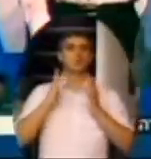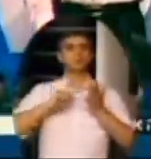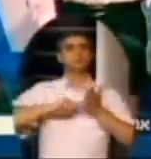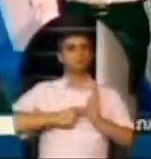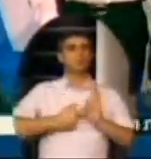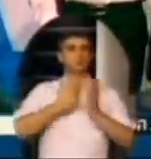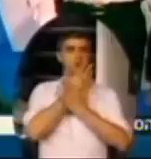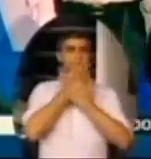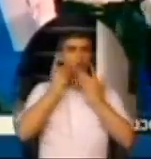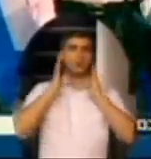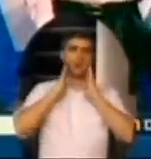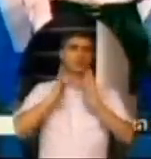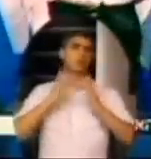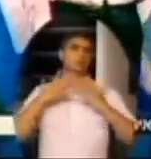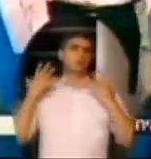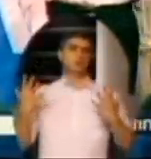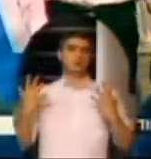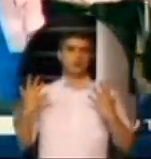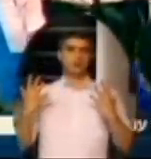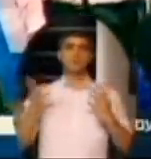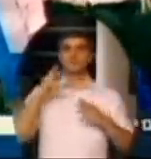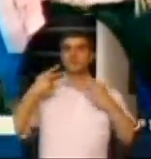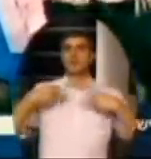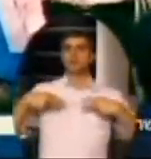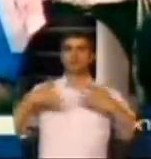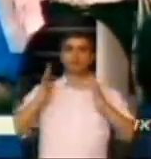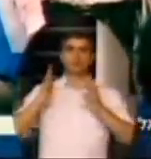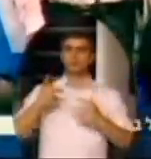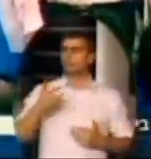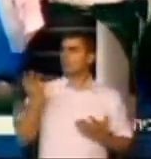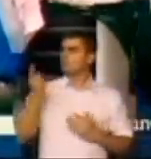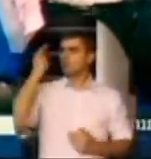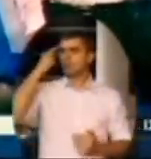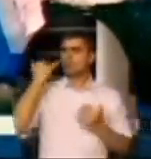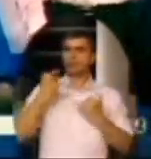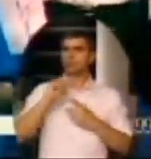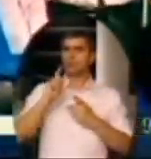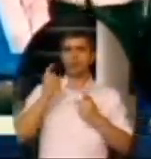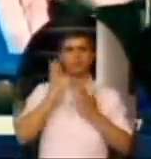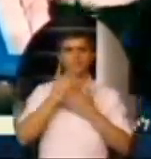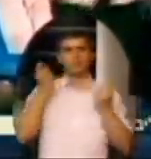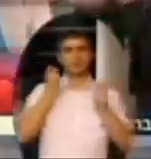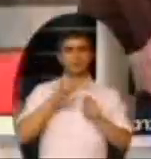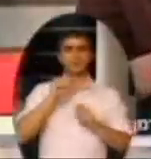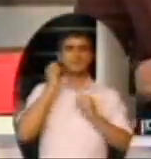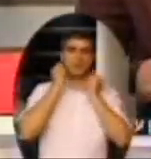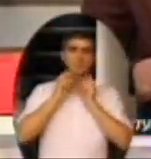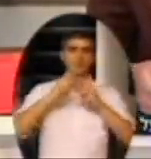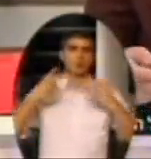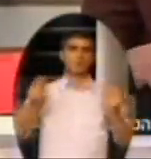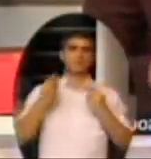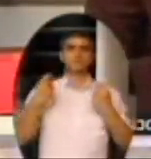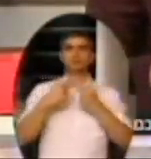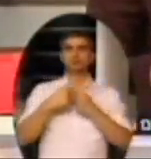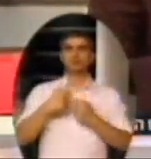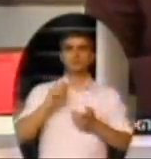מודגש ברור אידיאולוגית גם והיו חששות כאלה ואחרים אבל לא ואיך אתה יודע שעכשיו הוא לא סגר עם עם ליברמן כל מיני דברים